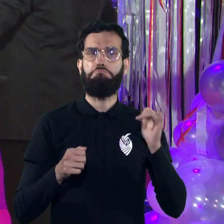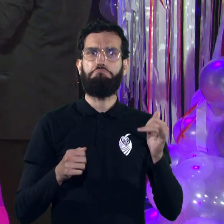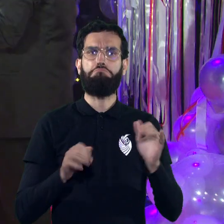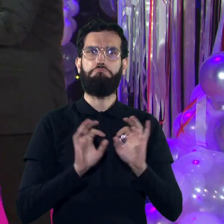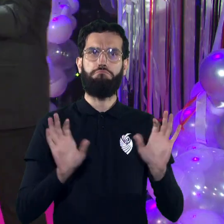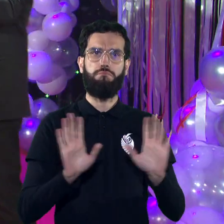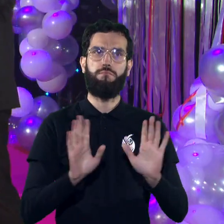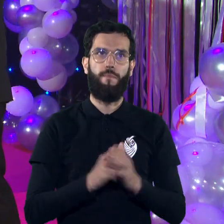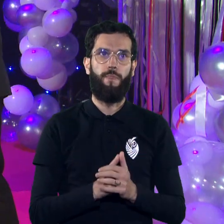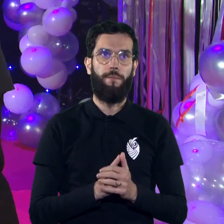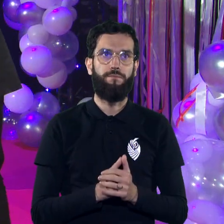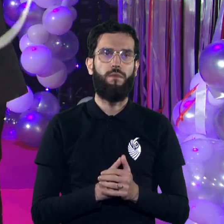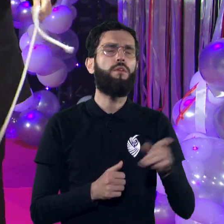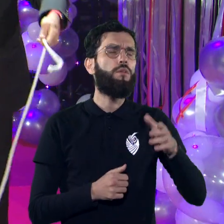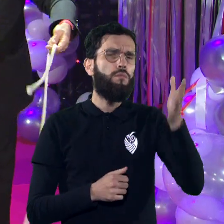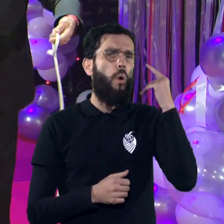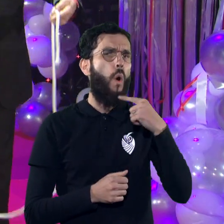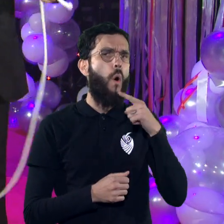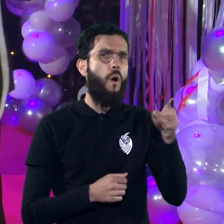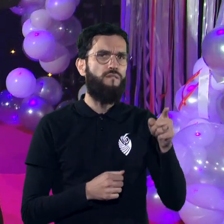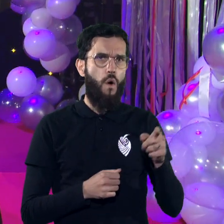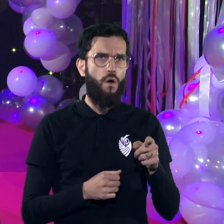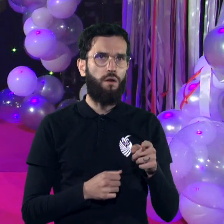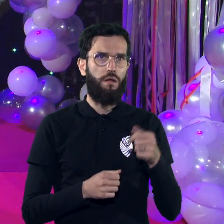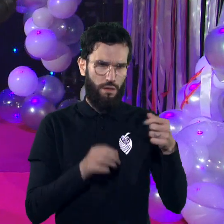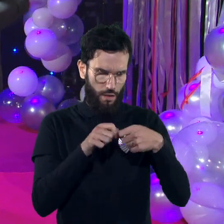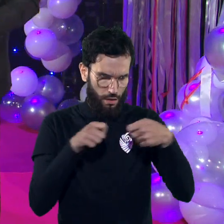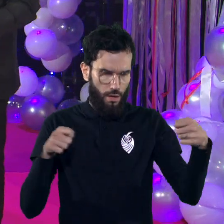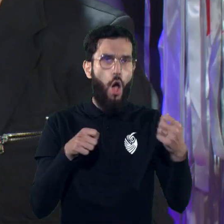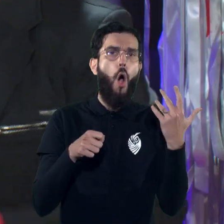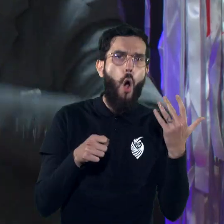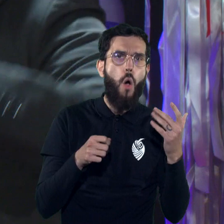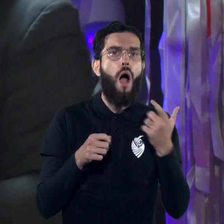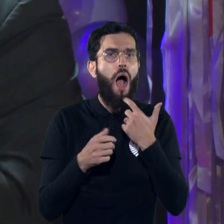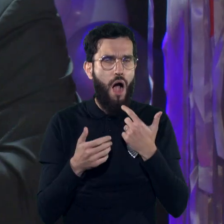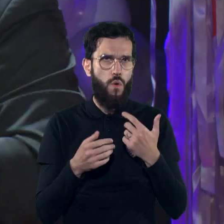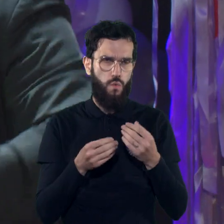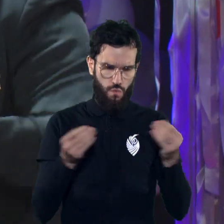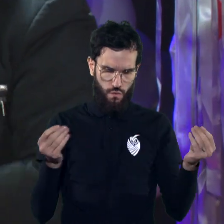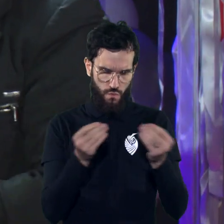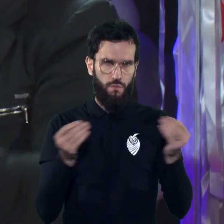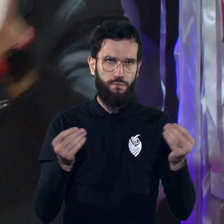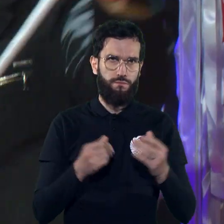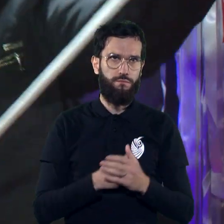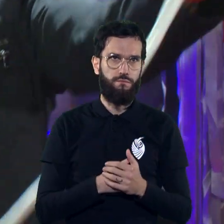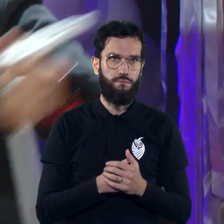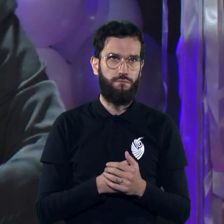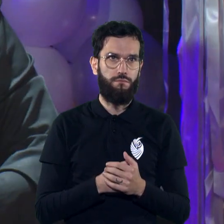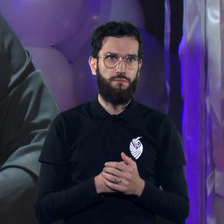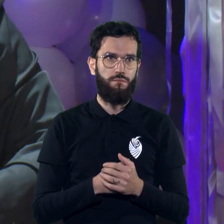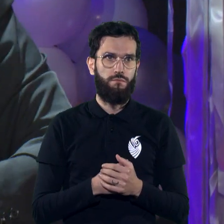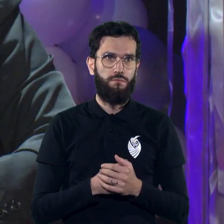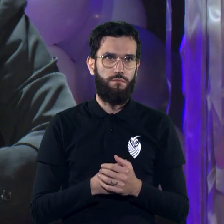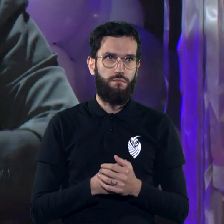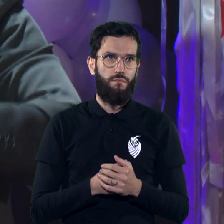Zdá sa, hej. No a ty sa pýtal predtým, že koľko má jeden špagát koncov. Obidve odpovede sú vlastne správne, že aj dva